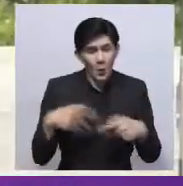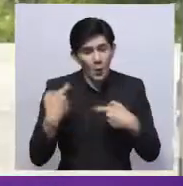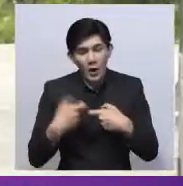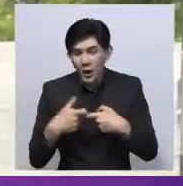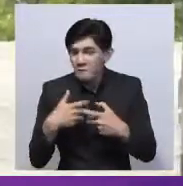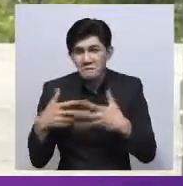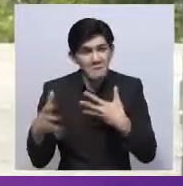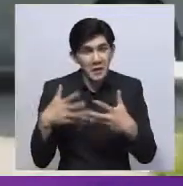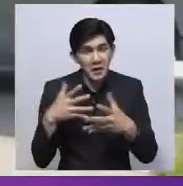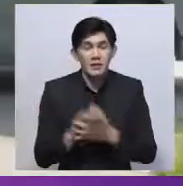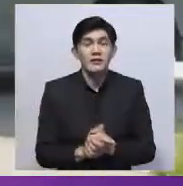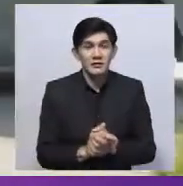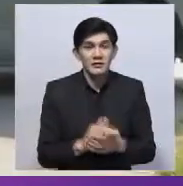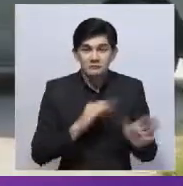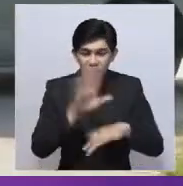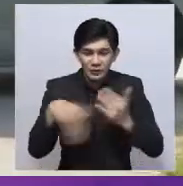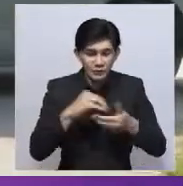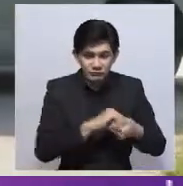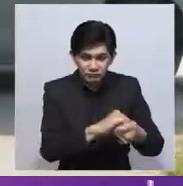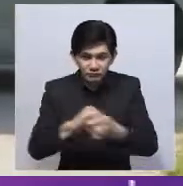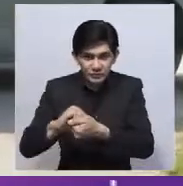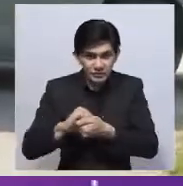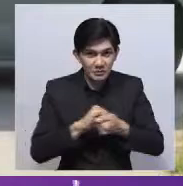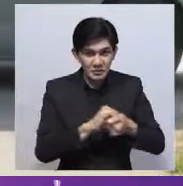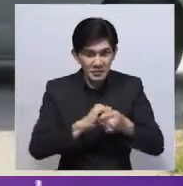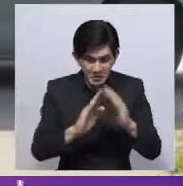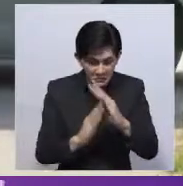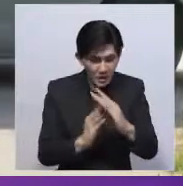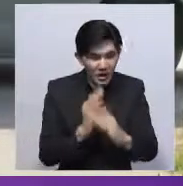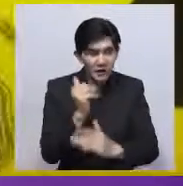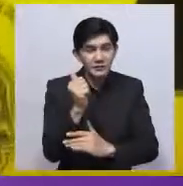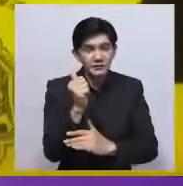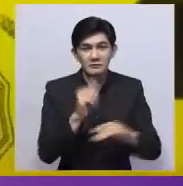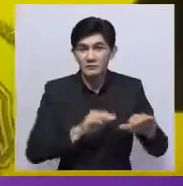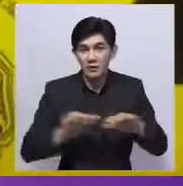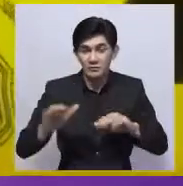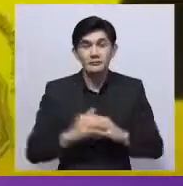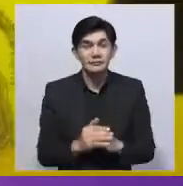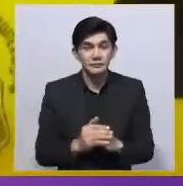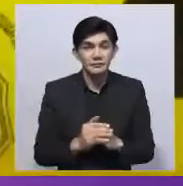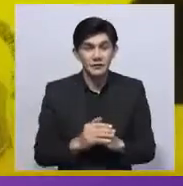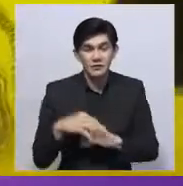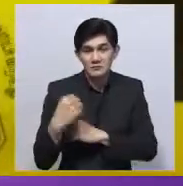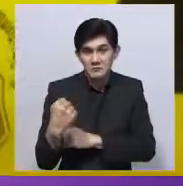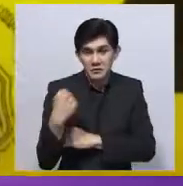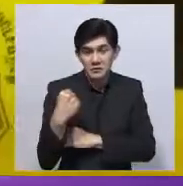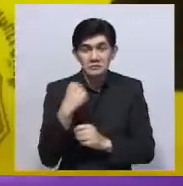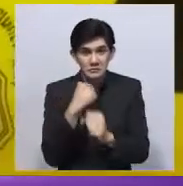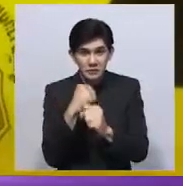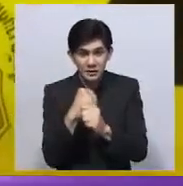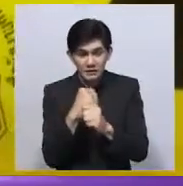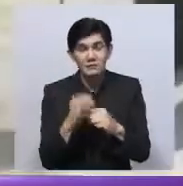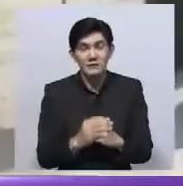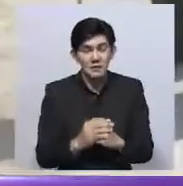เท่าไรจับมือกันไว้ไปด้วยกันยังมั่นคง